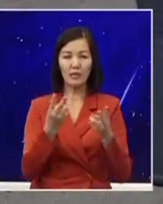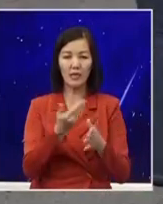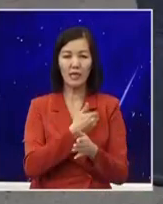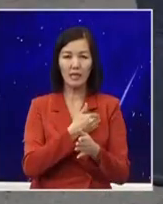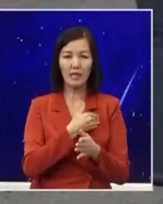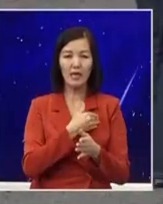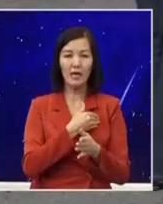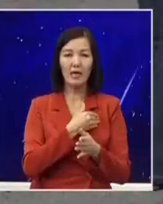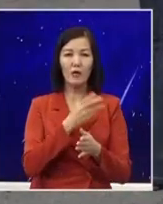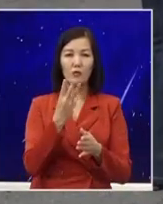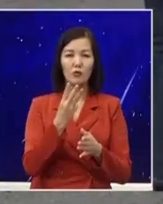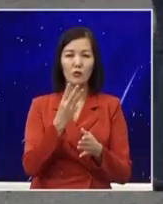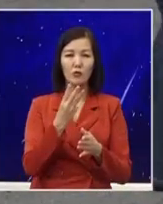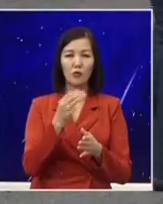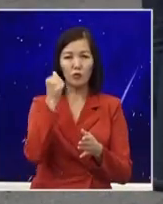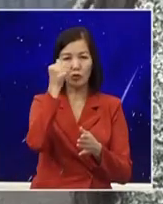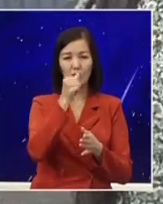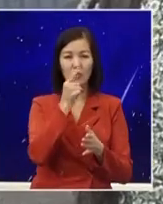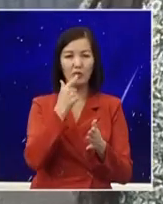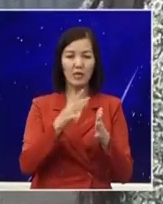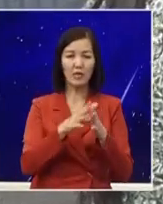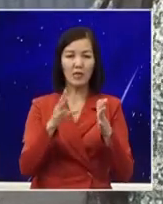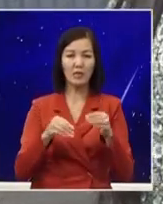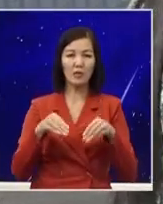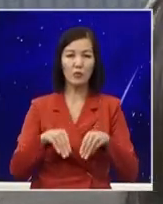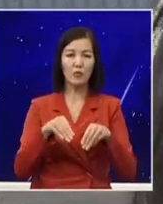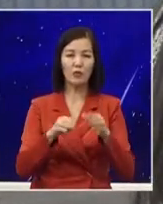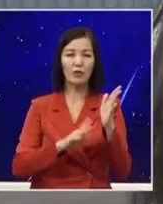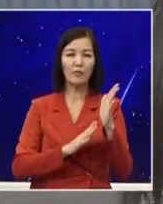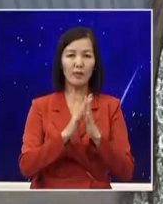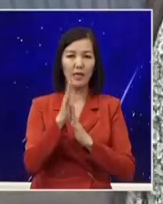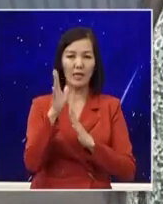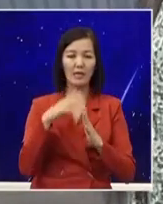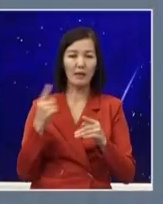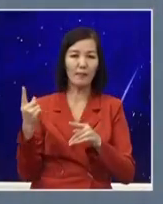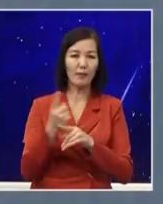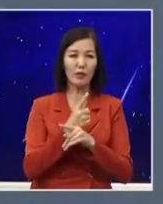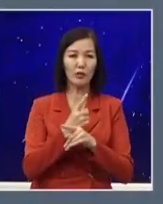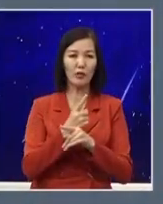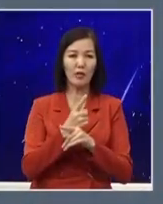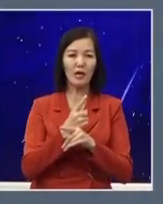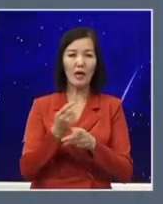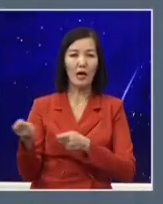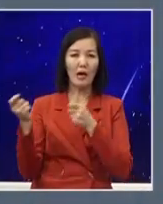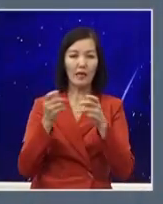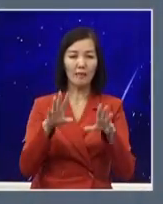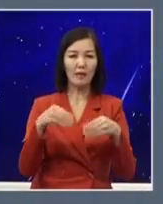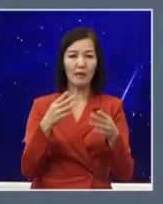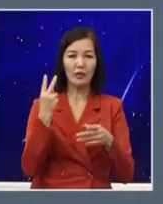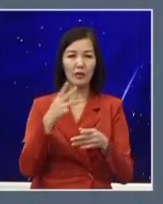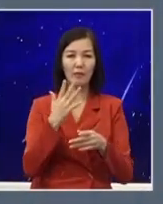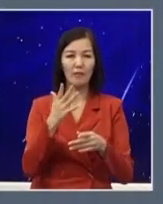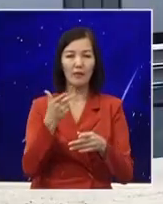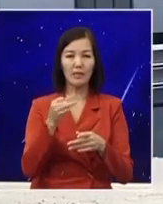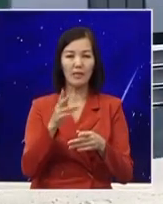Ақылбек Ерғазин. 3 жыл өзбей қызылша өсіріп келеді. Зауытқа биыл бірінші рет әкеліп, алғашқы болып өзі алып кірді. 25